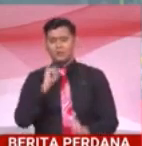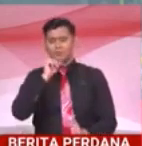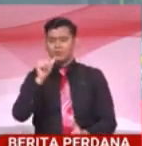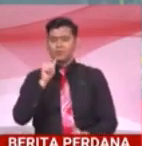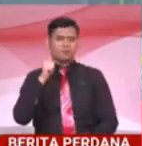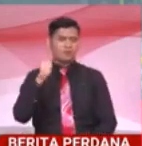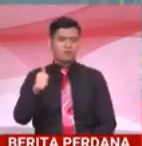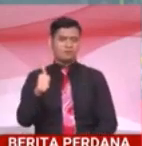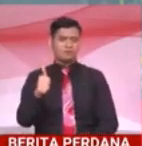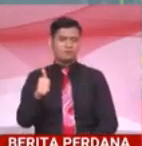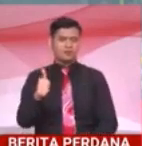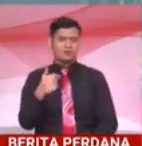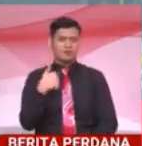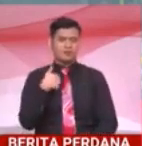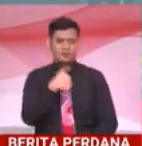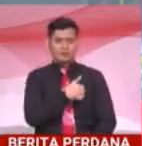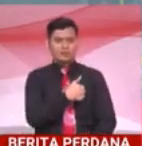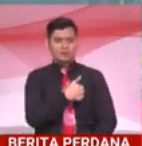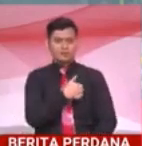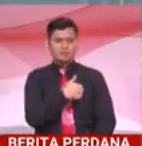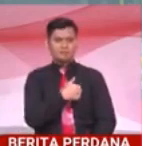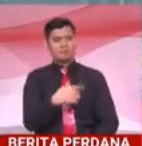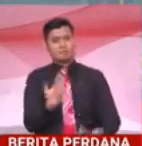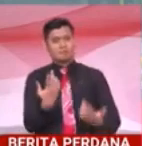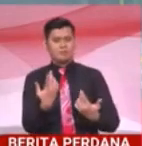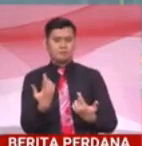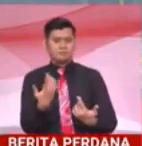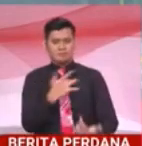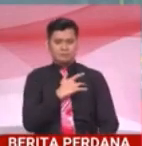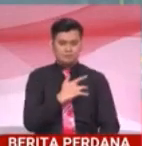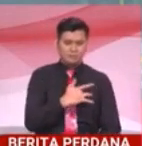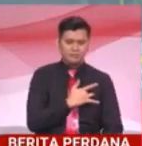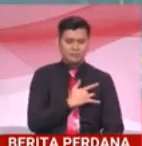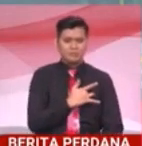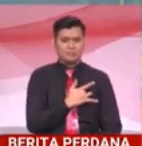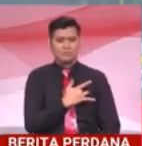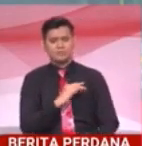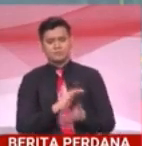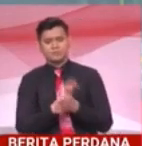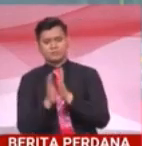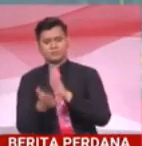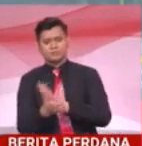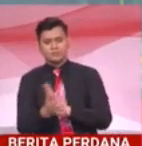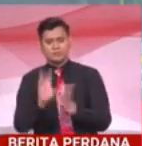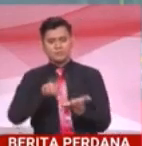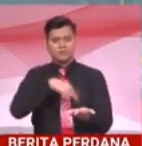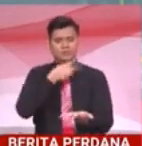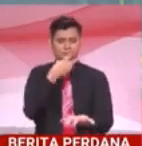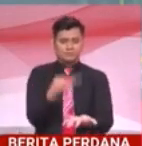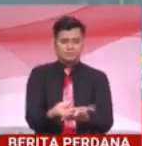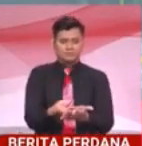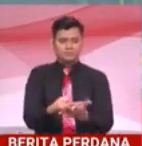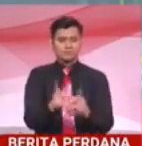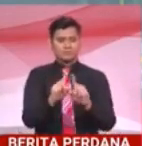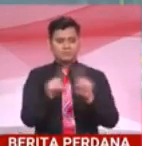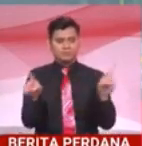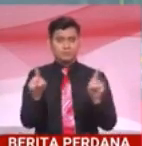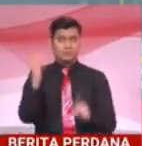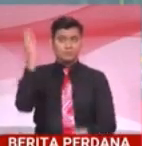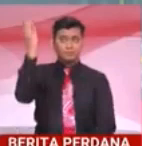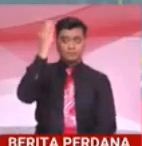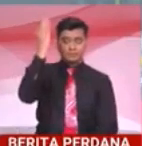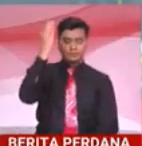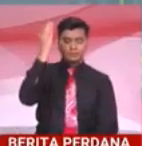basdir SM kita Cut IMEI emosi main safe mereka jadi jatuh tapi alhamdulillah